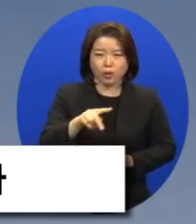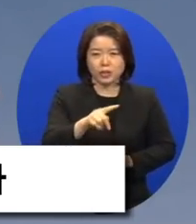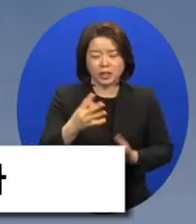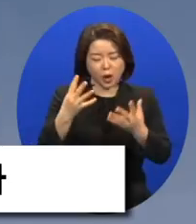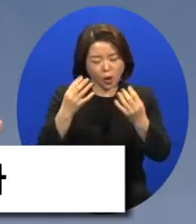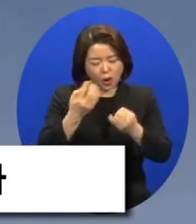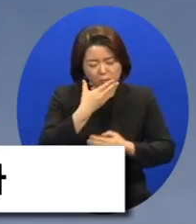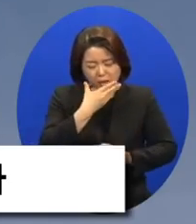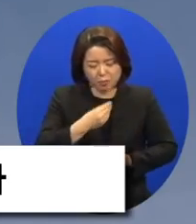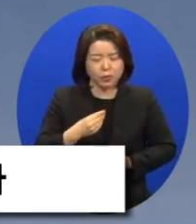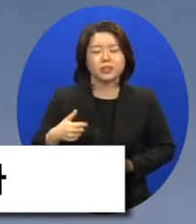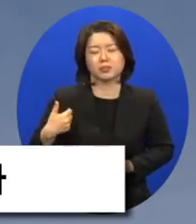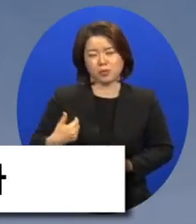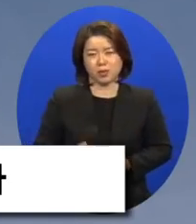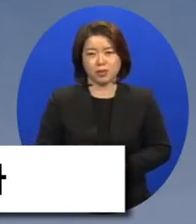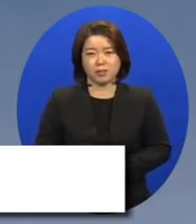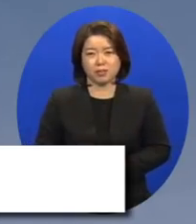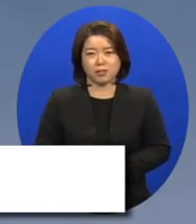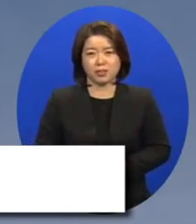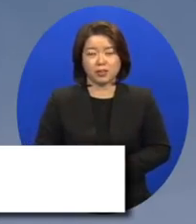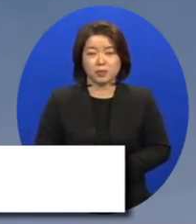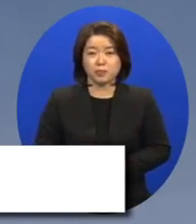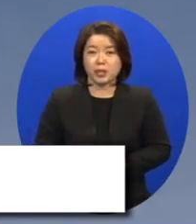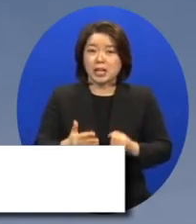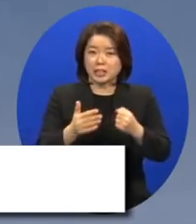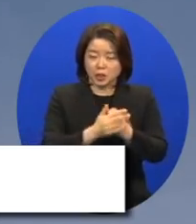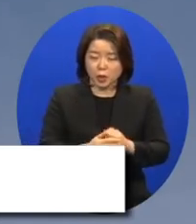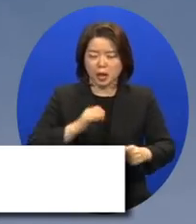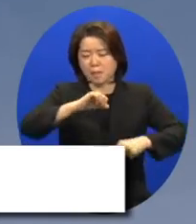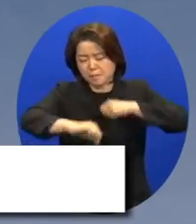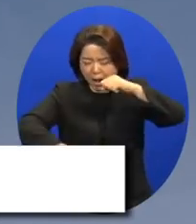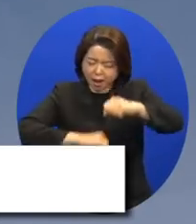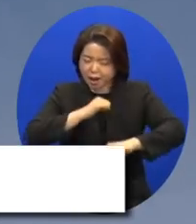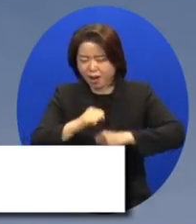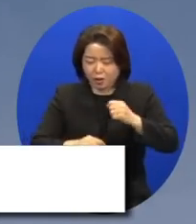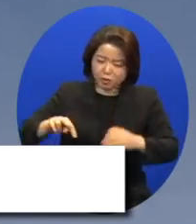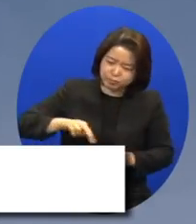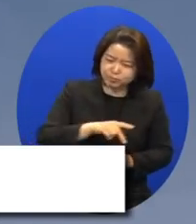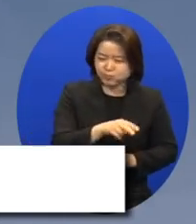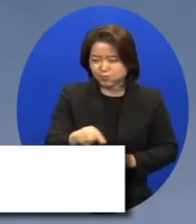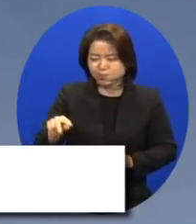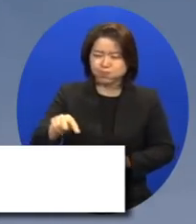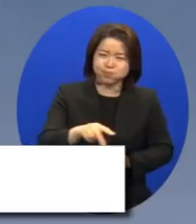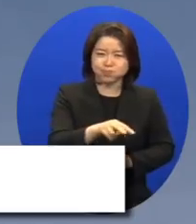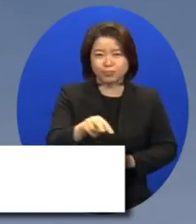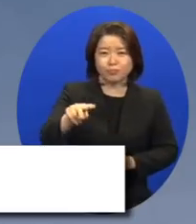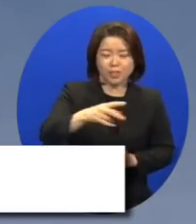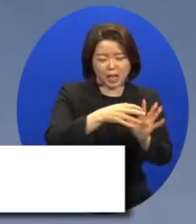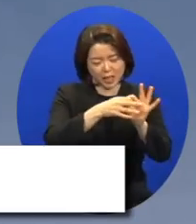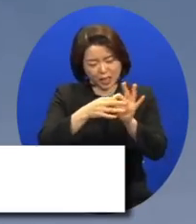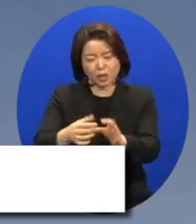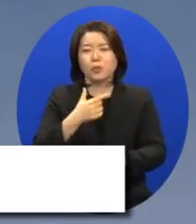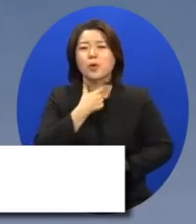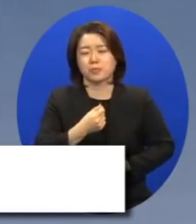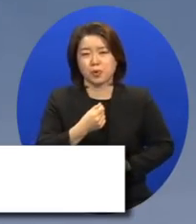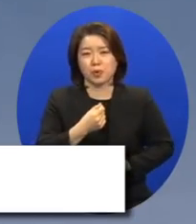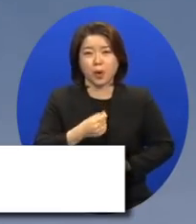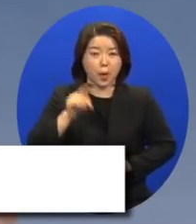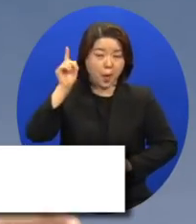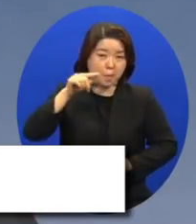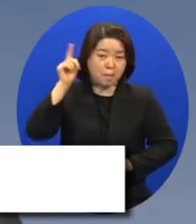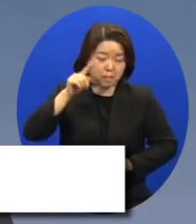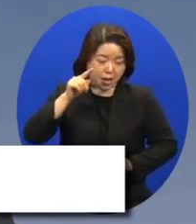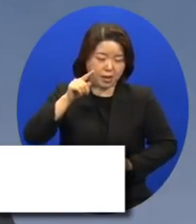행복한 건지 모르겠다는 거 그래서 마음껏 자유롭게 계속 걷고 싶으셔서 매일